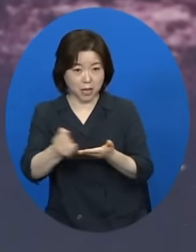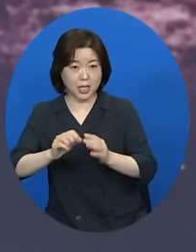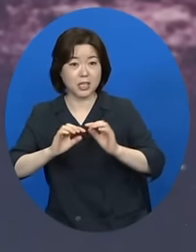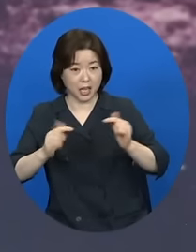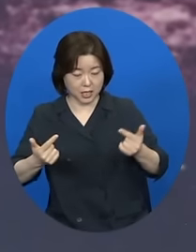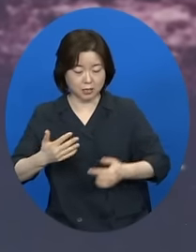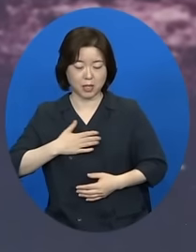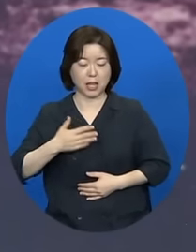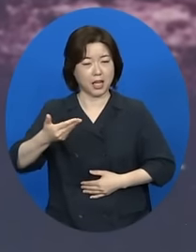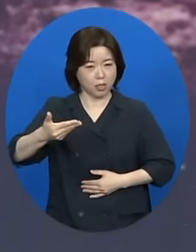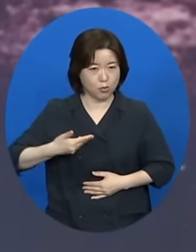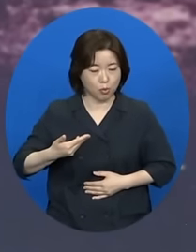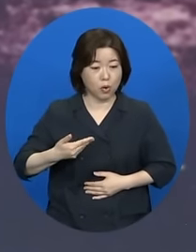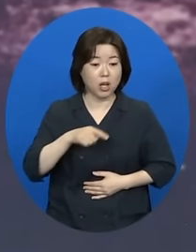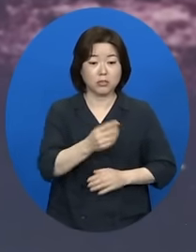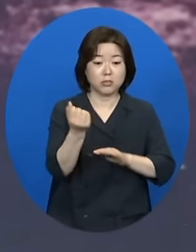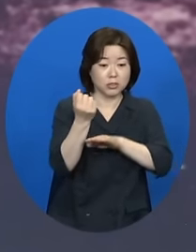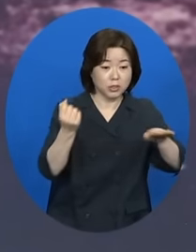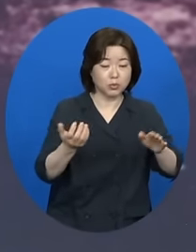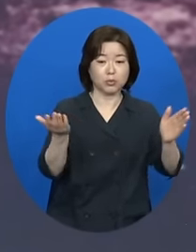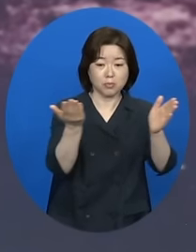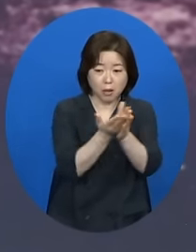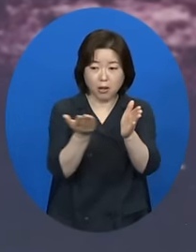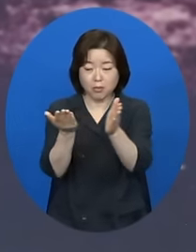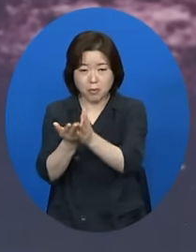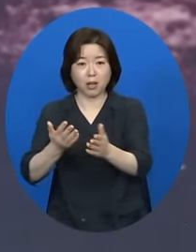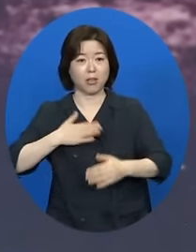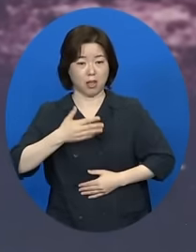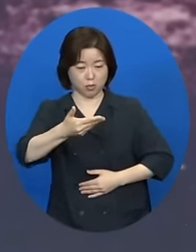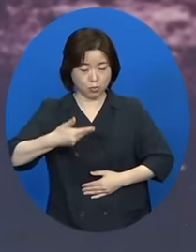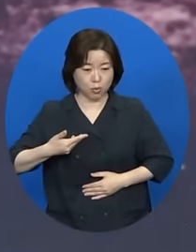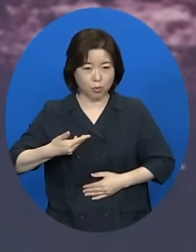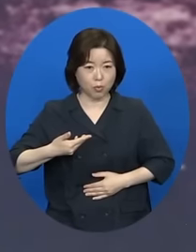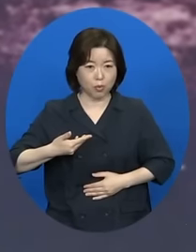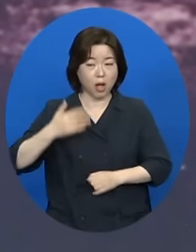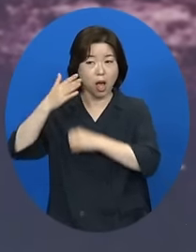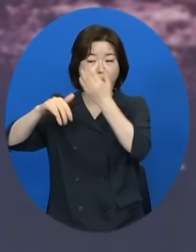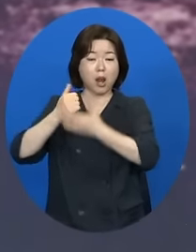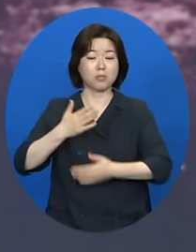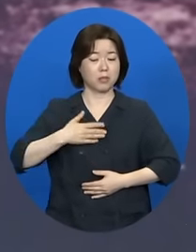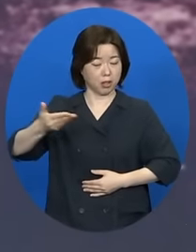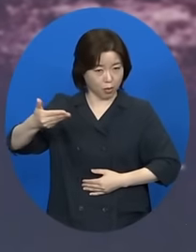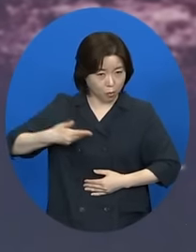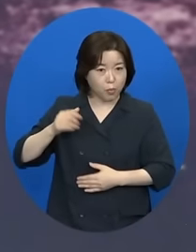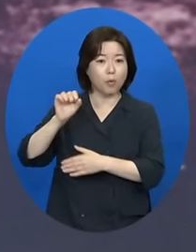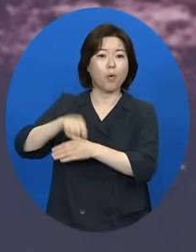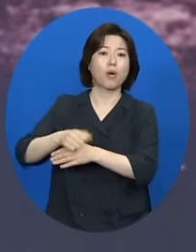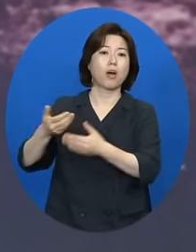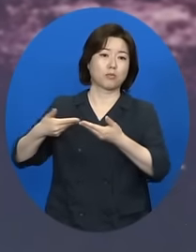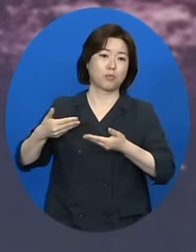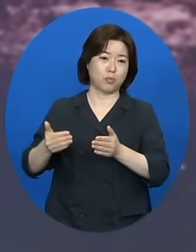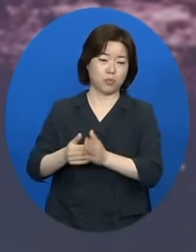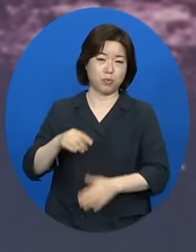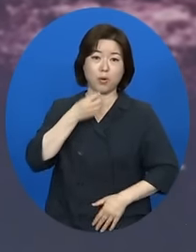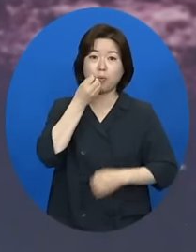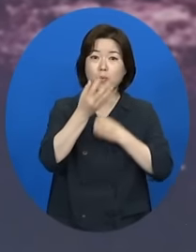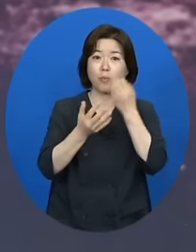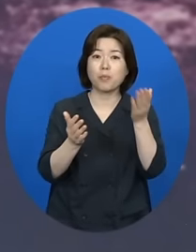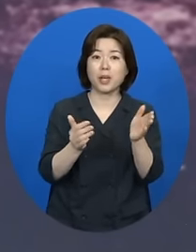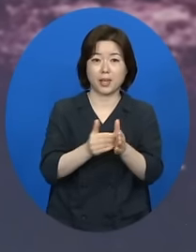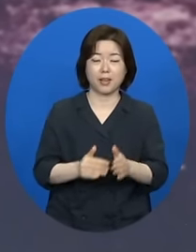기준에 맞추어서 하나님이 야곱에게 주셨거든요. 그래서 마치 빼앗아 준 것처럼 내게 주셨느냐라고 고백을 하는